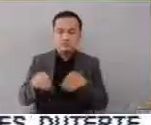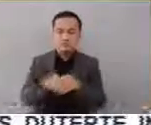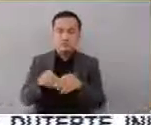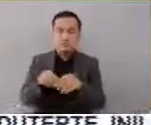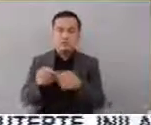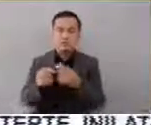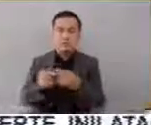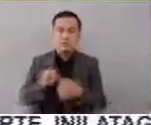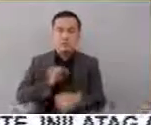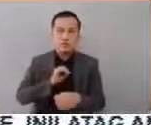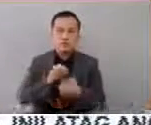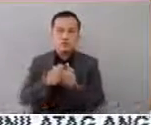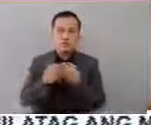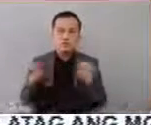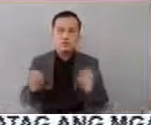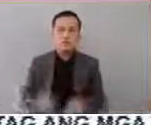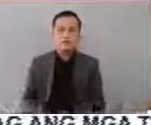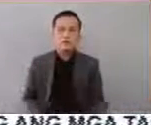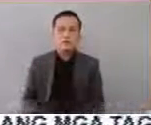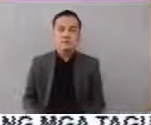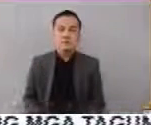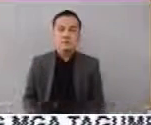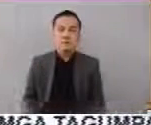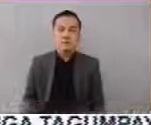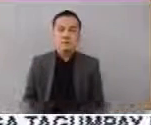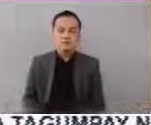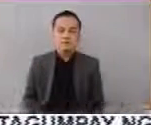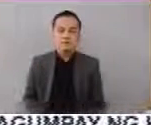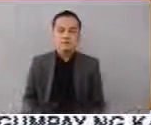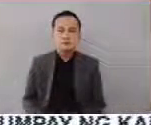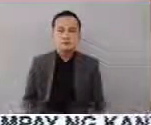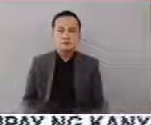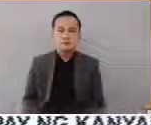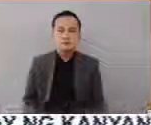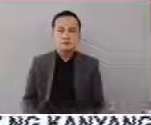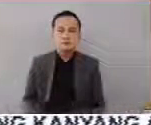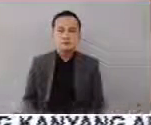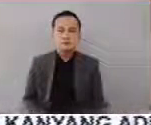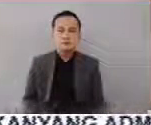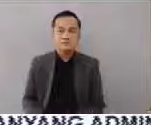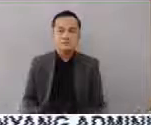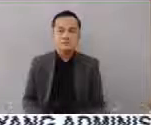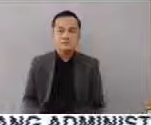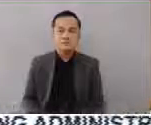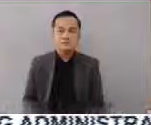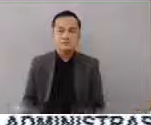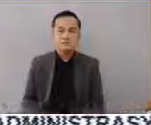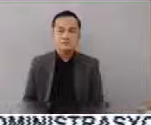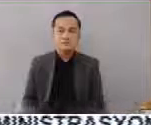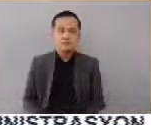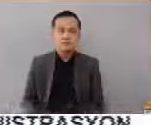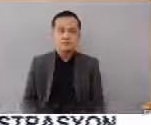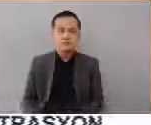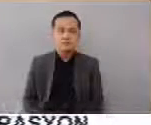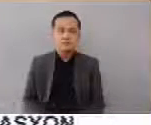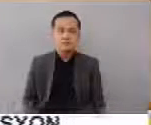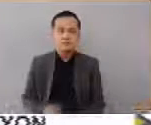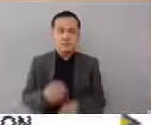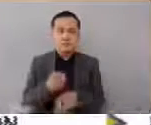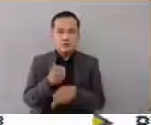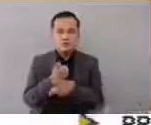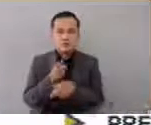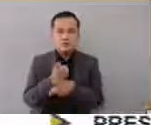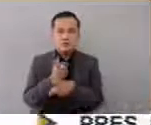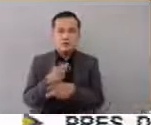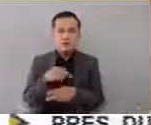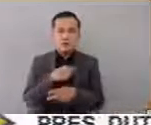that I was fighting my own government. Customs and everyone else